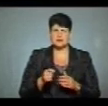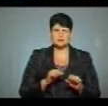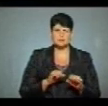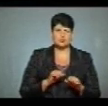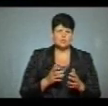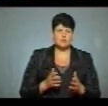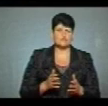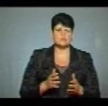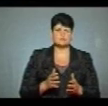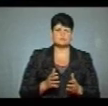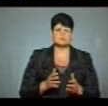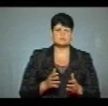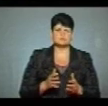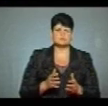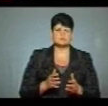бронірований все.